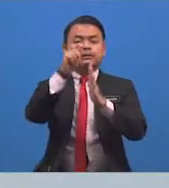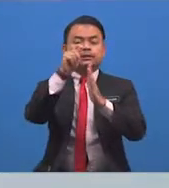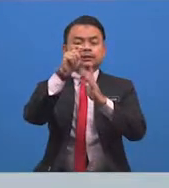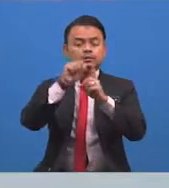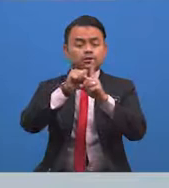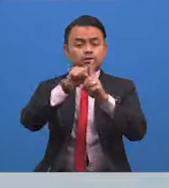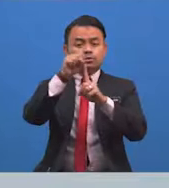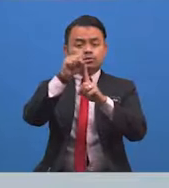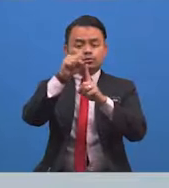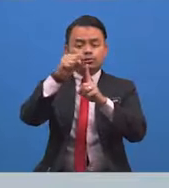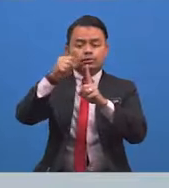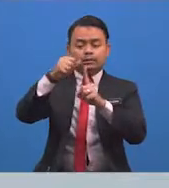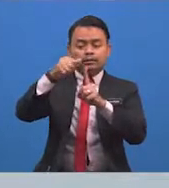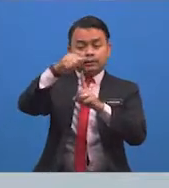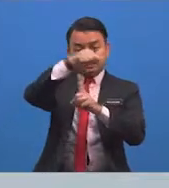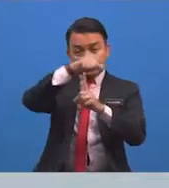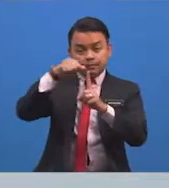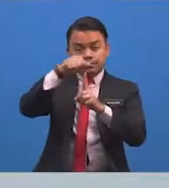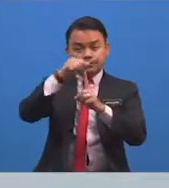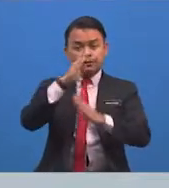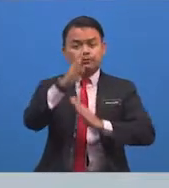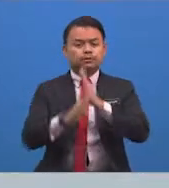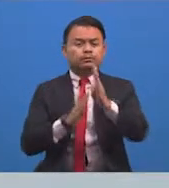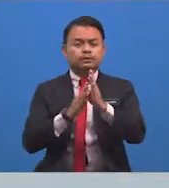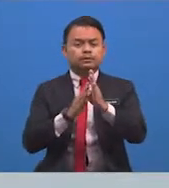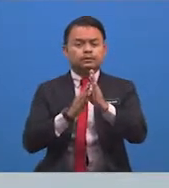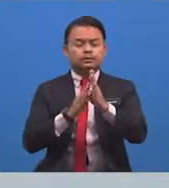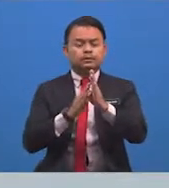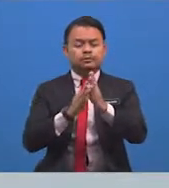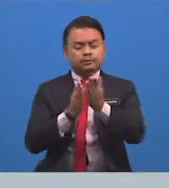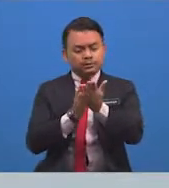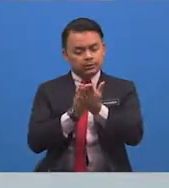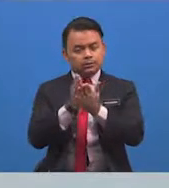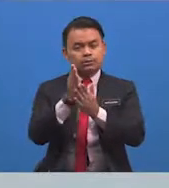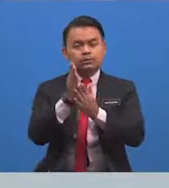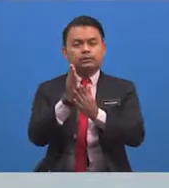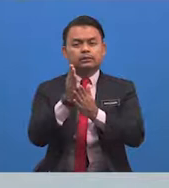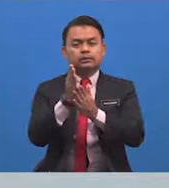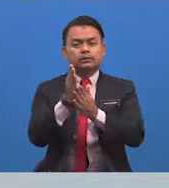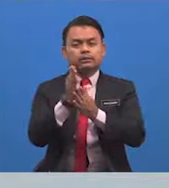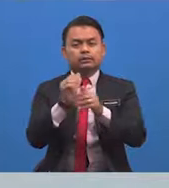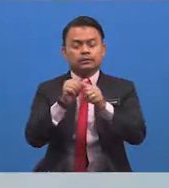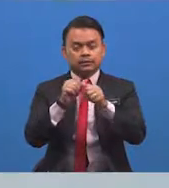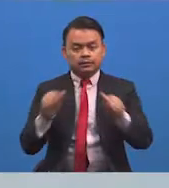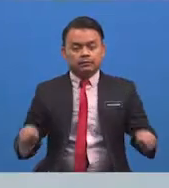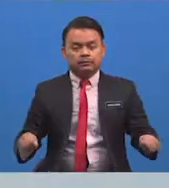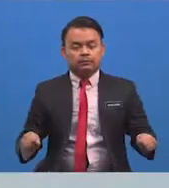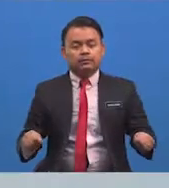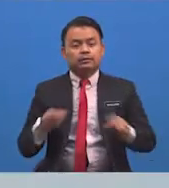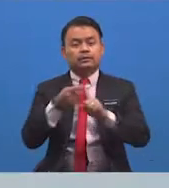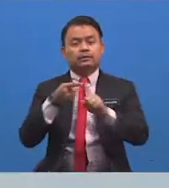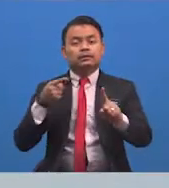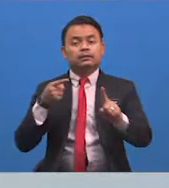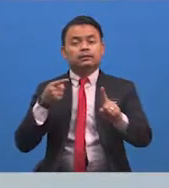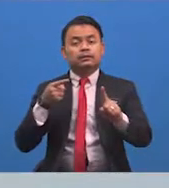bumi secara berterusan akibat daripada kesan rumah hijau yang